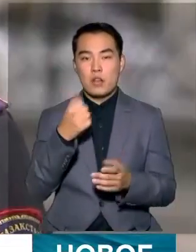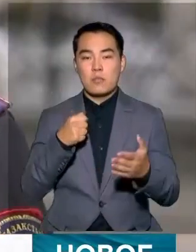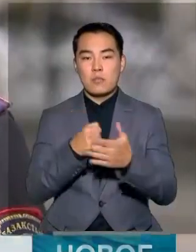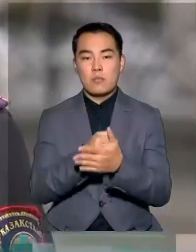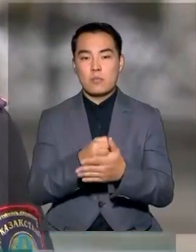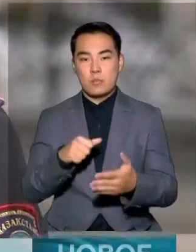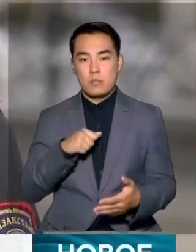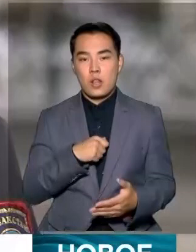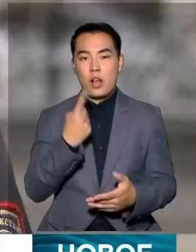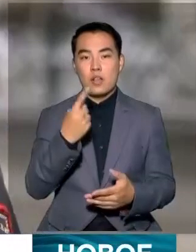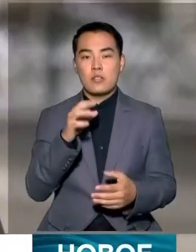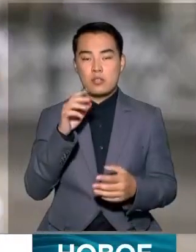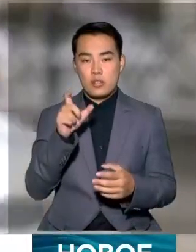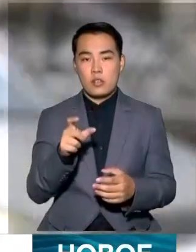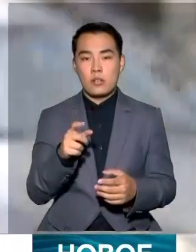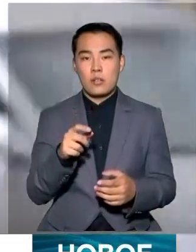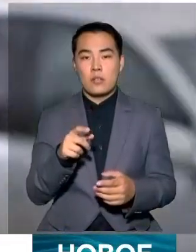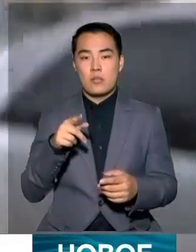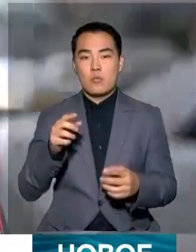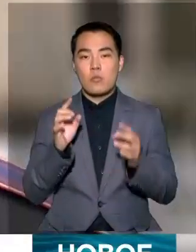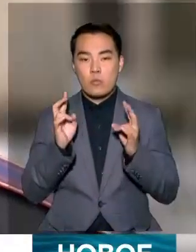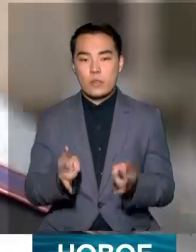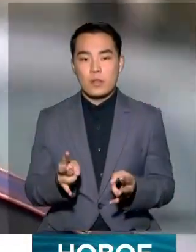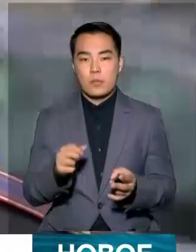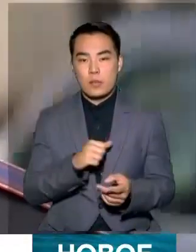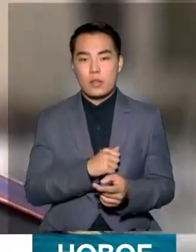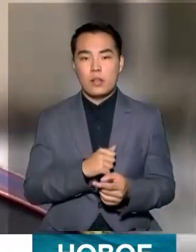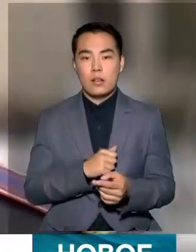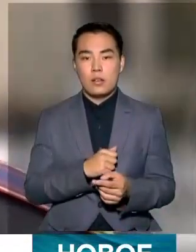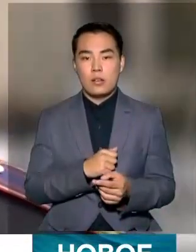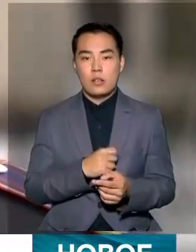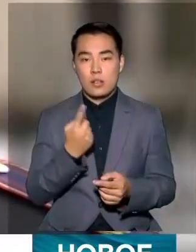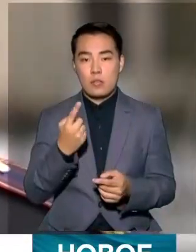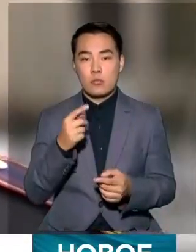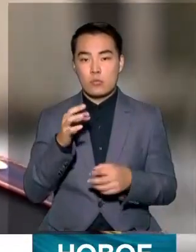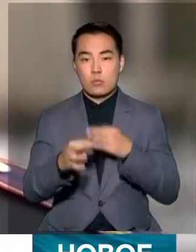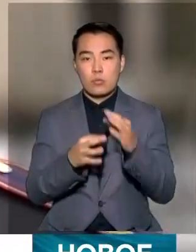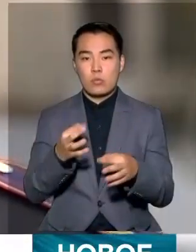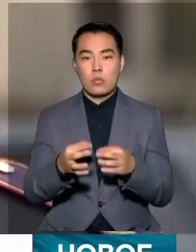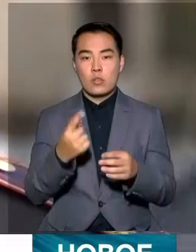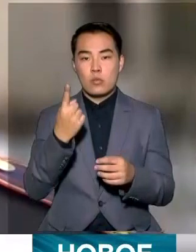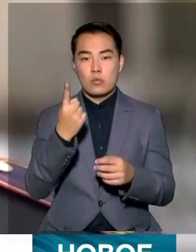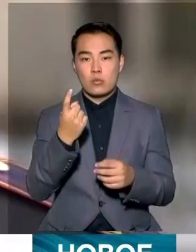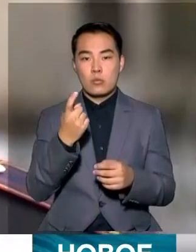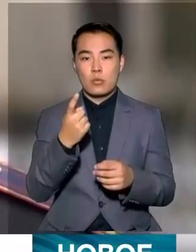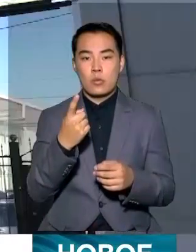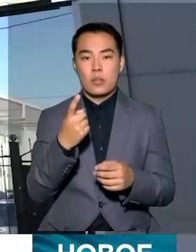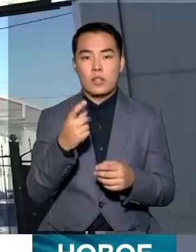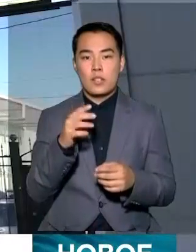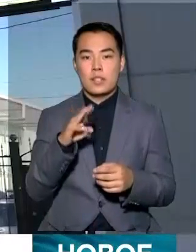при котором один человек получил увечья. За сутки было задействовано более 100 единиц